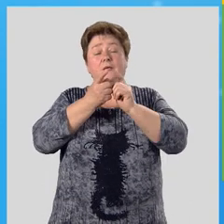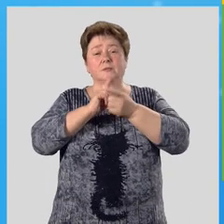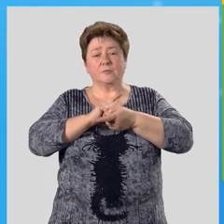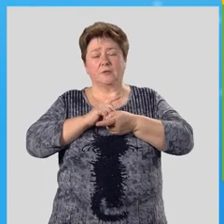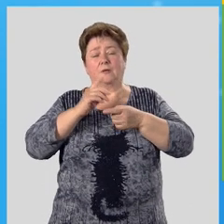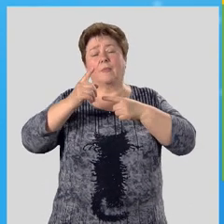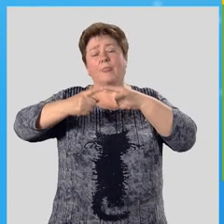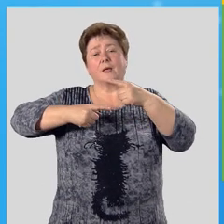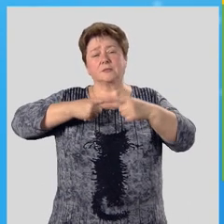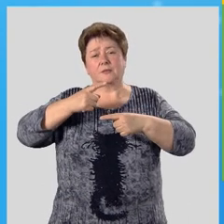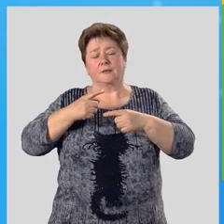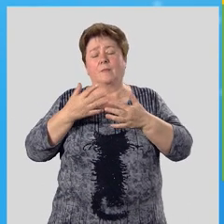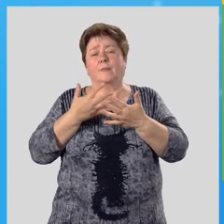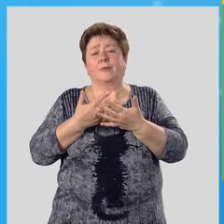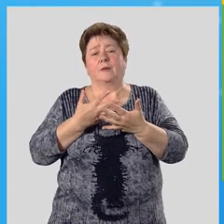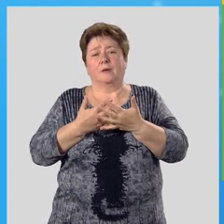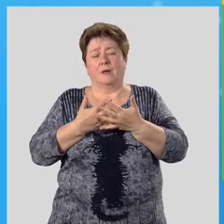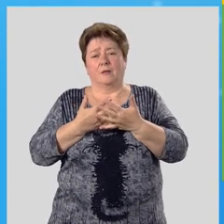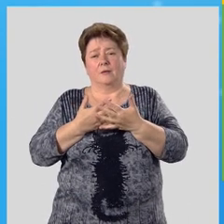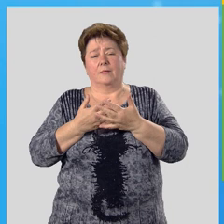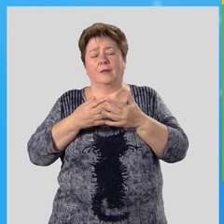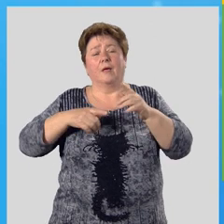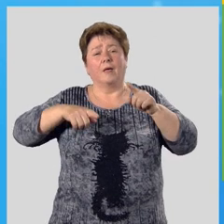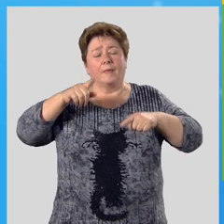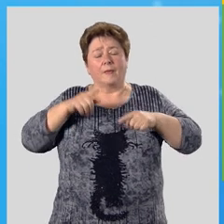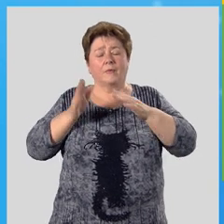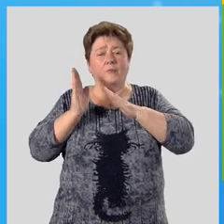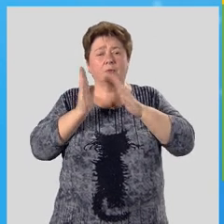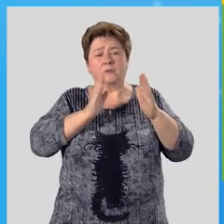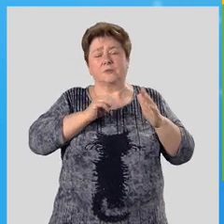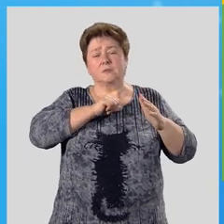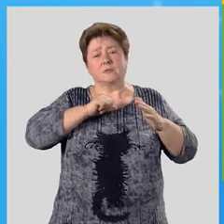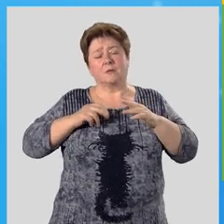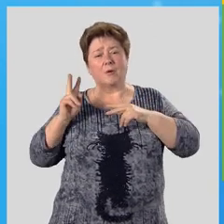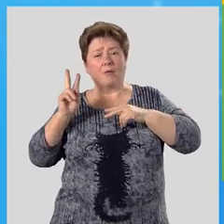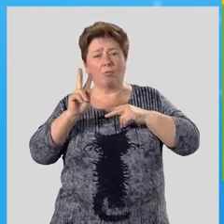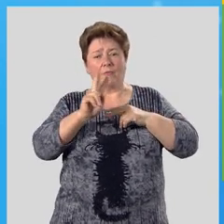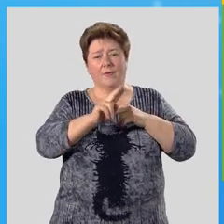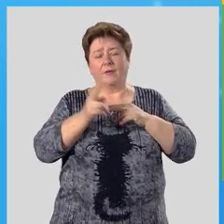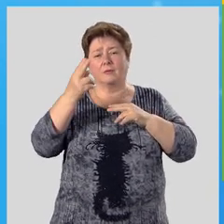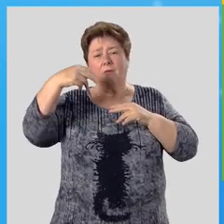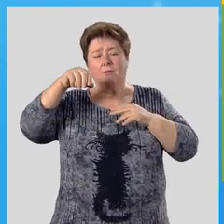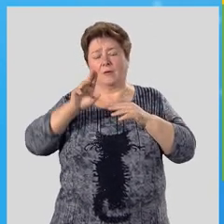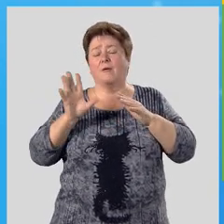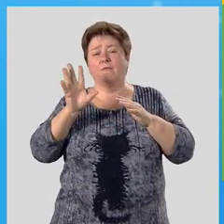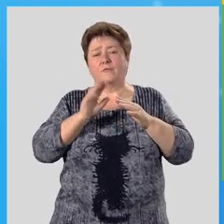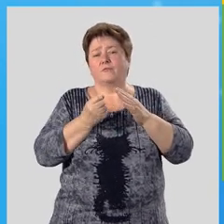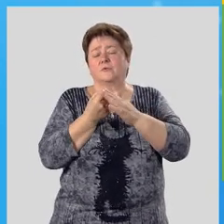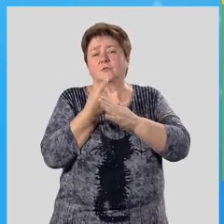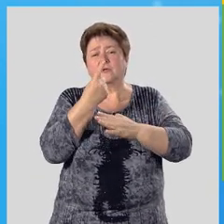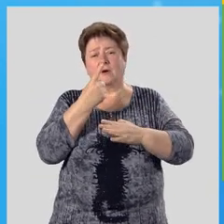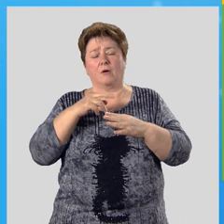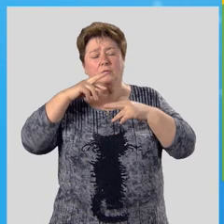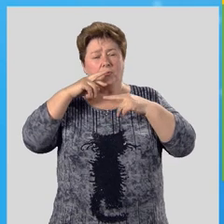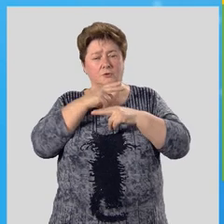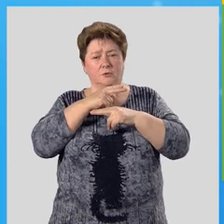Изменение наследственного материала. Иногда в процессе самоудвоения ДНК все же возникают